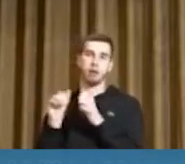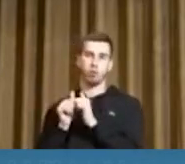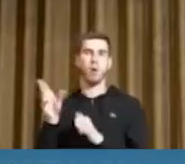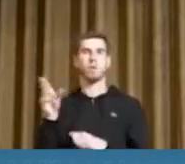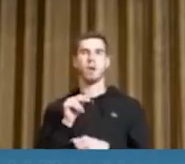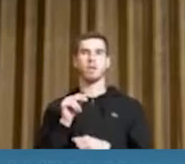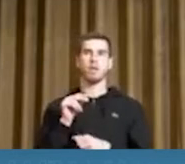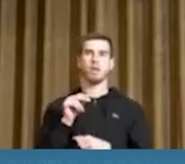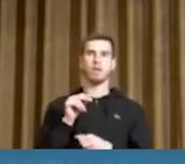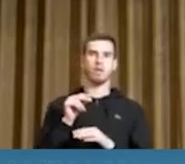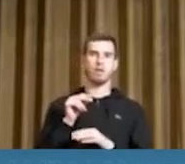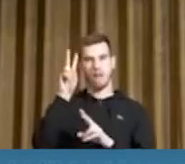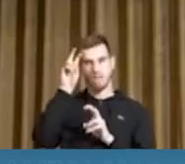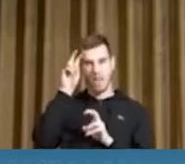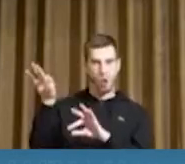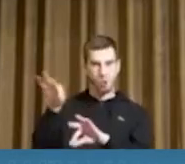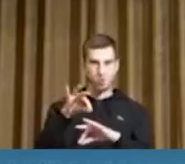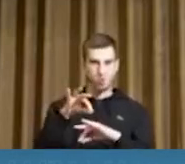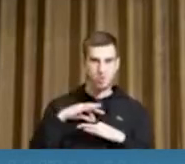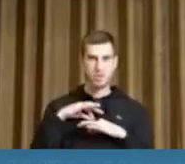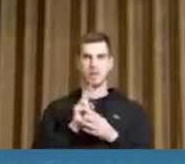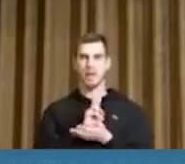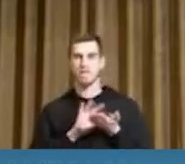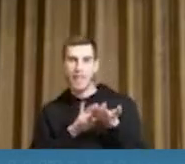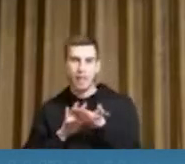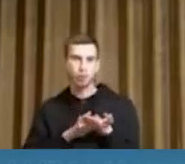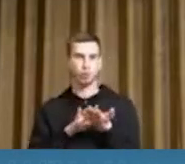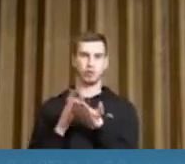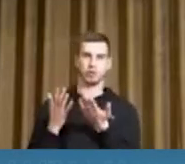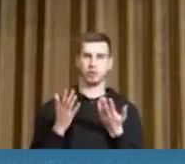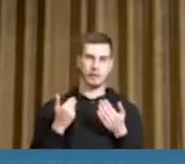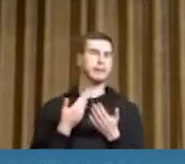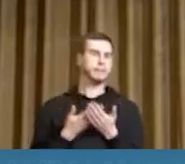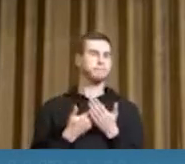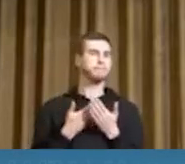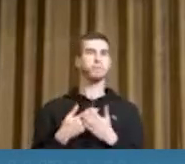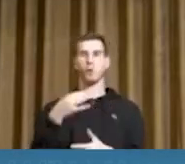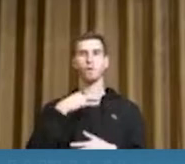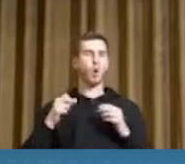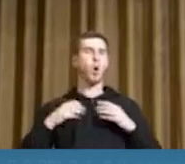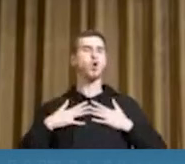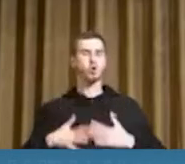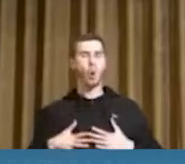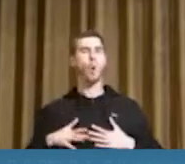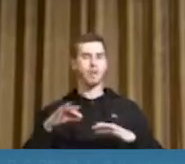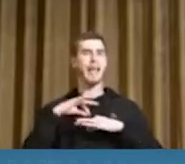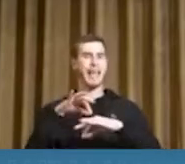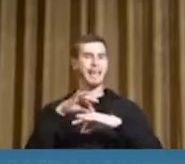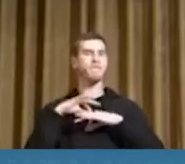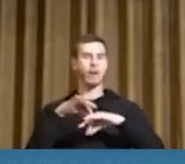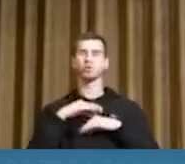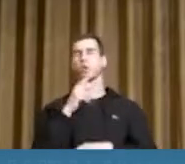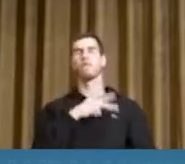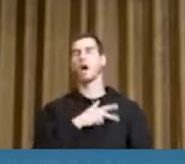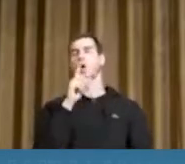nicht so ganz ungewöhnlich. Also das hätte von uns dann schon eine Passung auch im Hinblick auf die Covid-Infektion war aber größtenteils nur